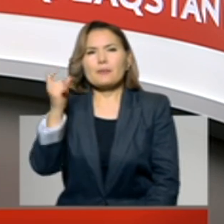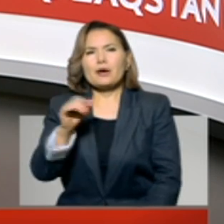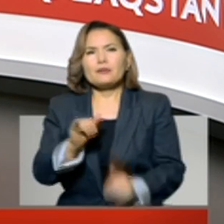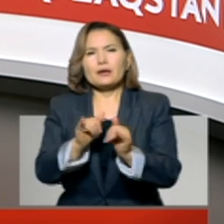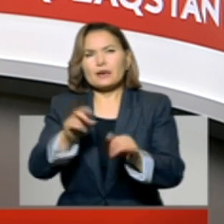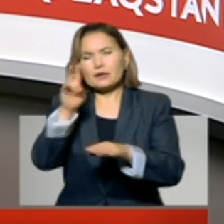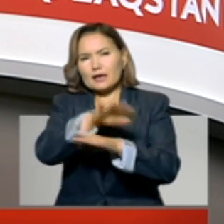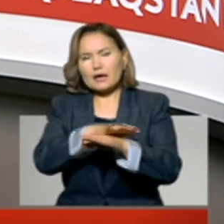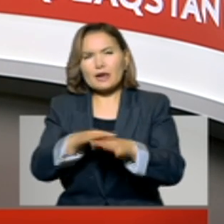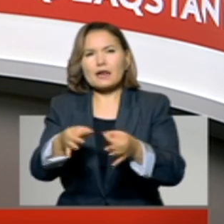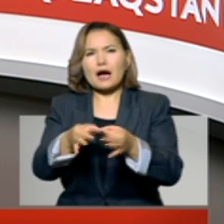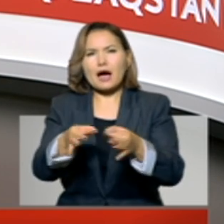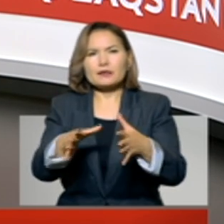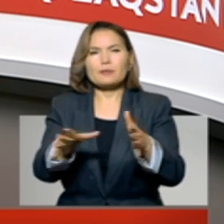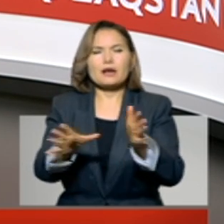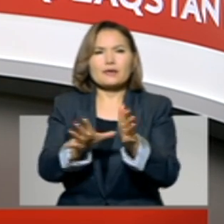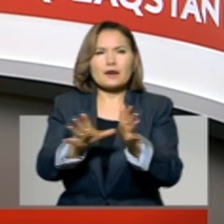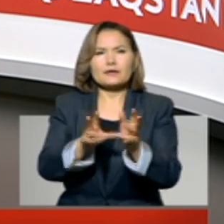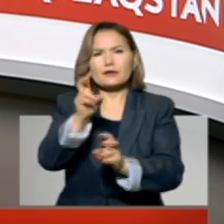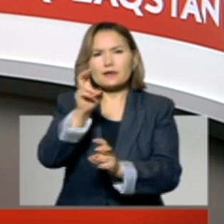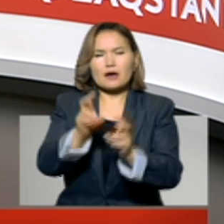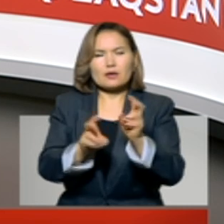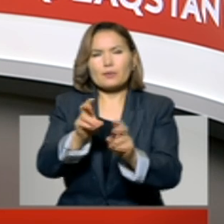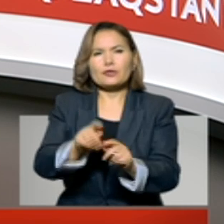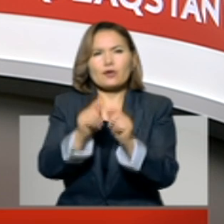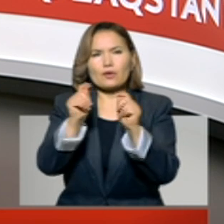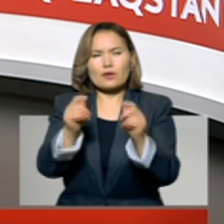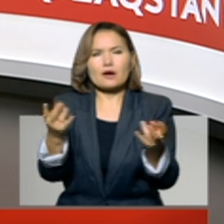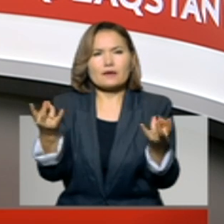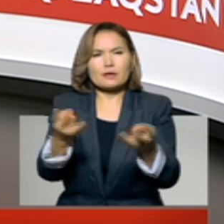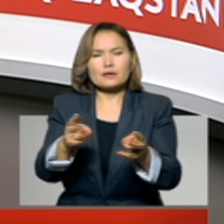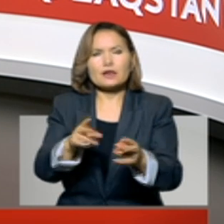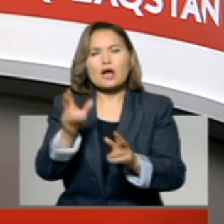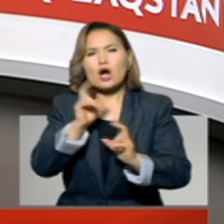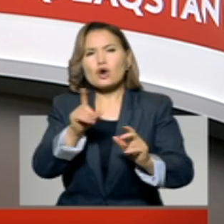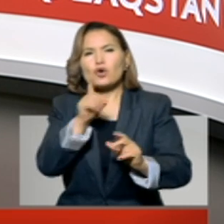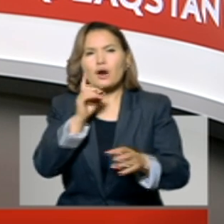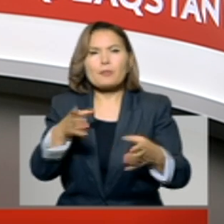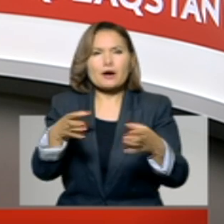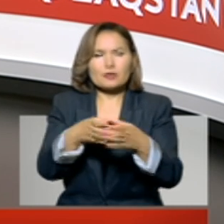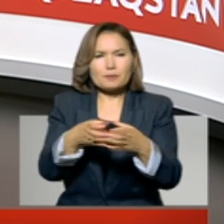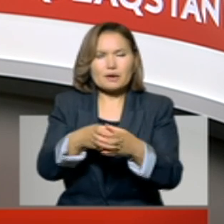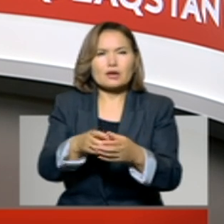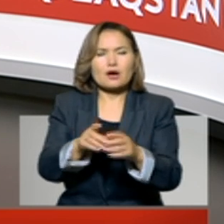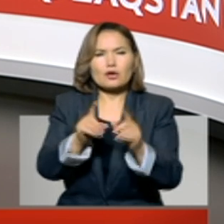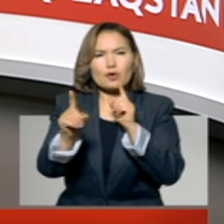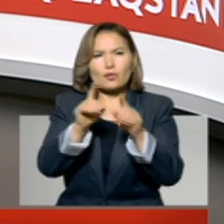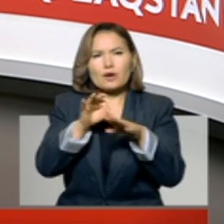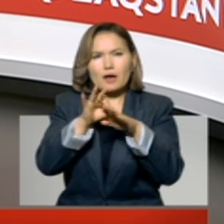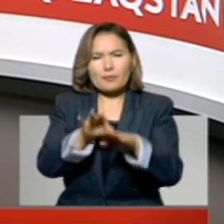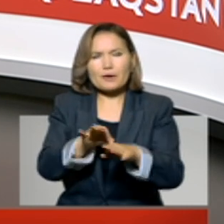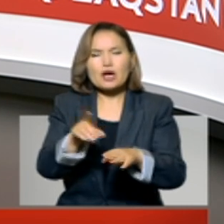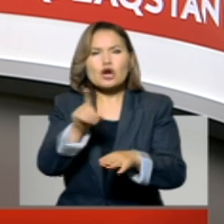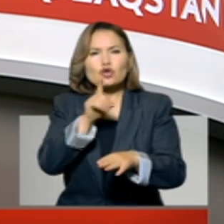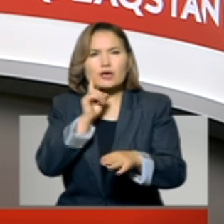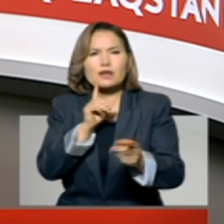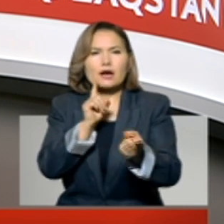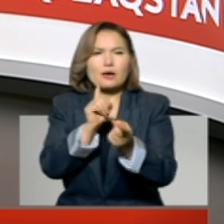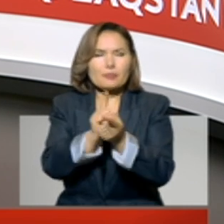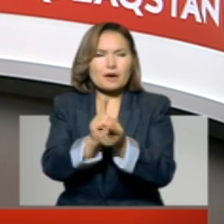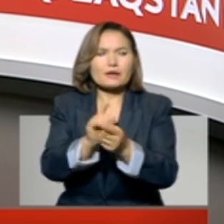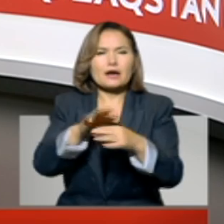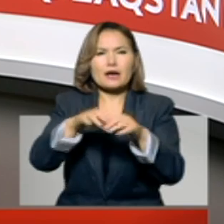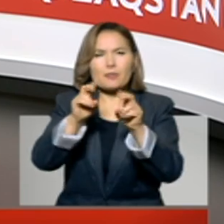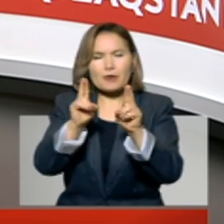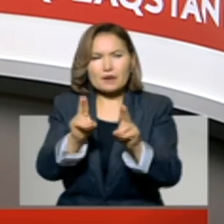Экономикасы дамыған мемлекеттер атом электр станциясы болуын құп көреді. Студенттер альянсының ұйымдастыруымен өткен шарада жастармен кездескен